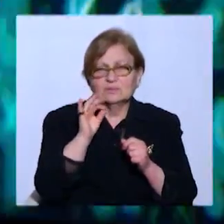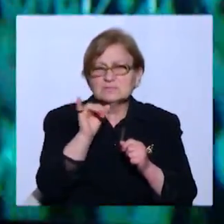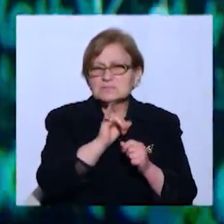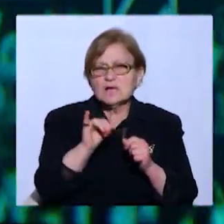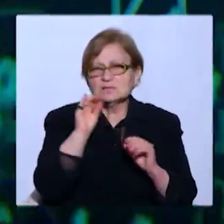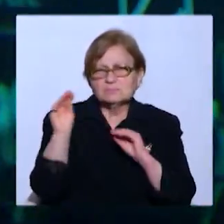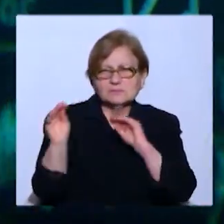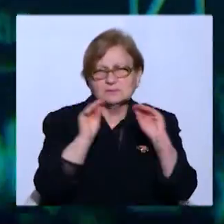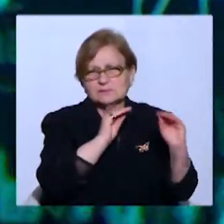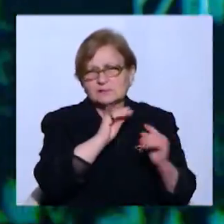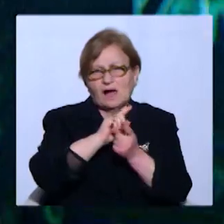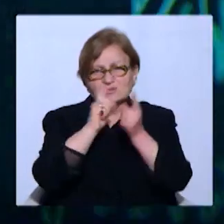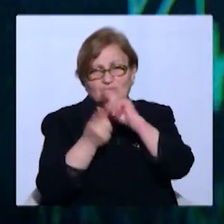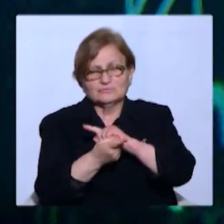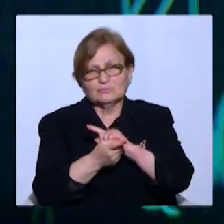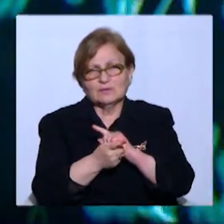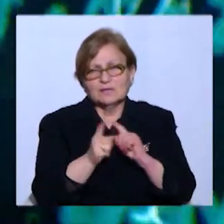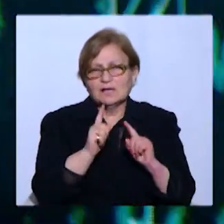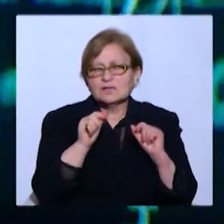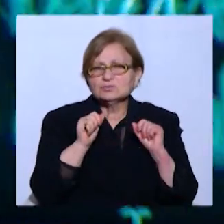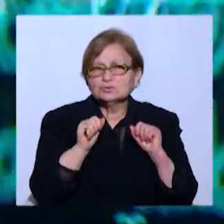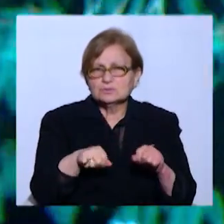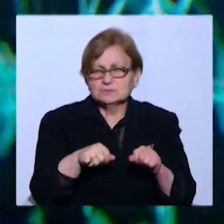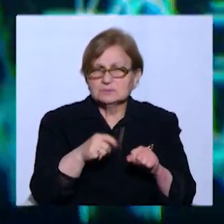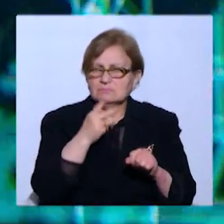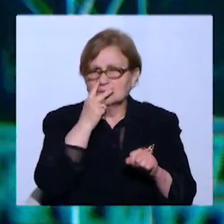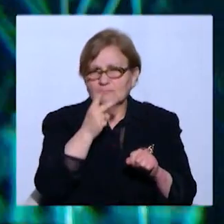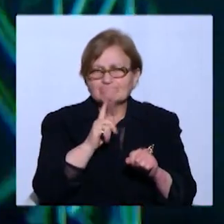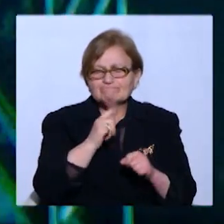სადმე გადავდოთ. რა შეიძლება გავაკეთოთ?